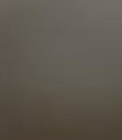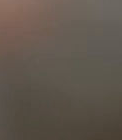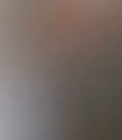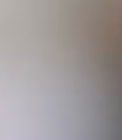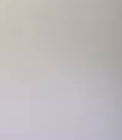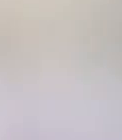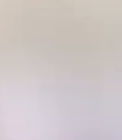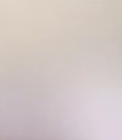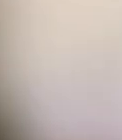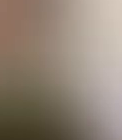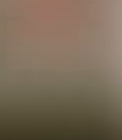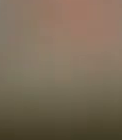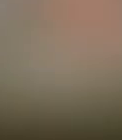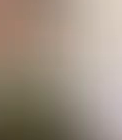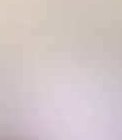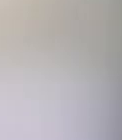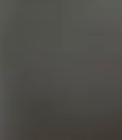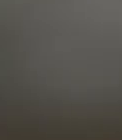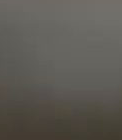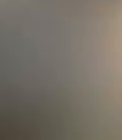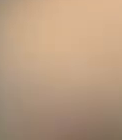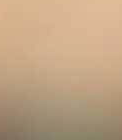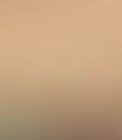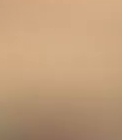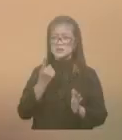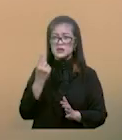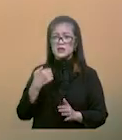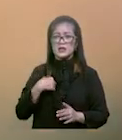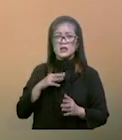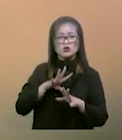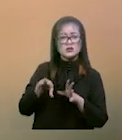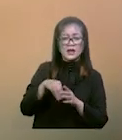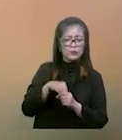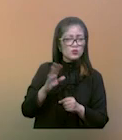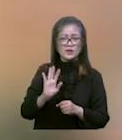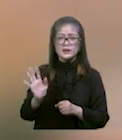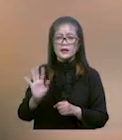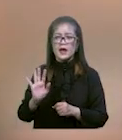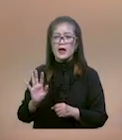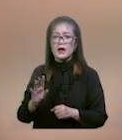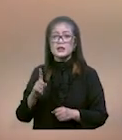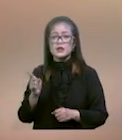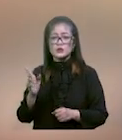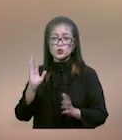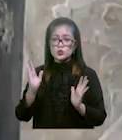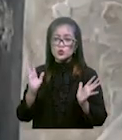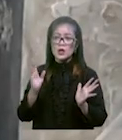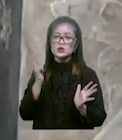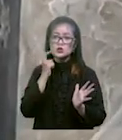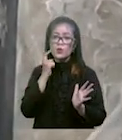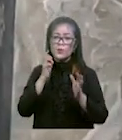masalah keselamatan santri-santrinya itu urusannya beliau itu kita sudah melakukan hal semaksimal mungkin